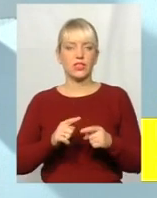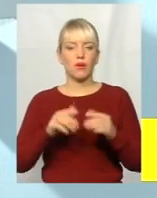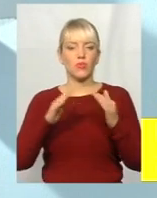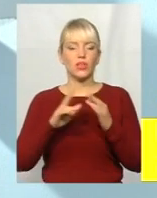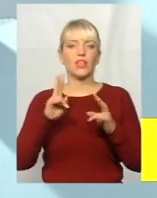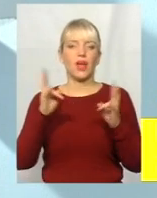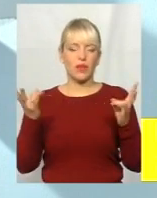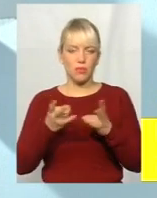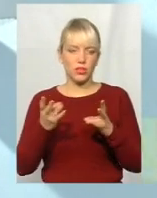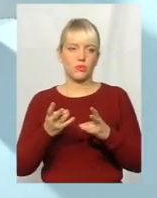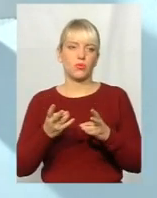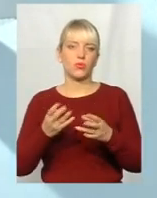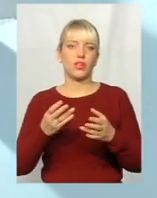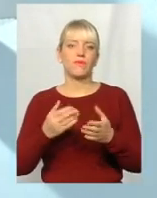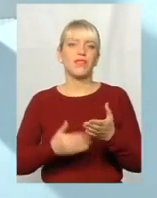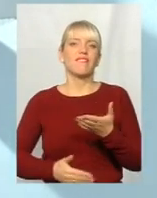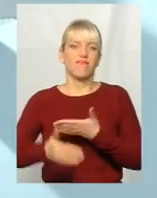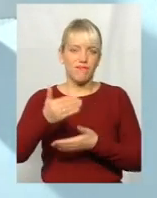потребує ремонту врешті-решт.